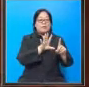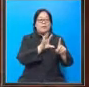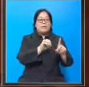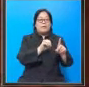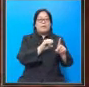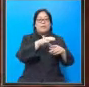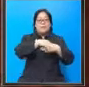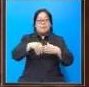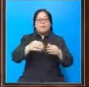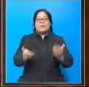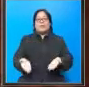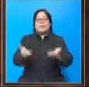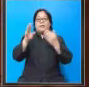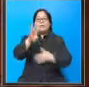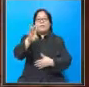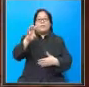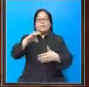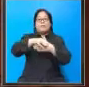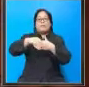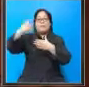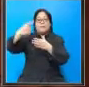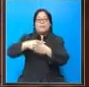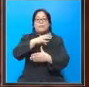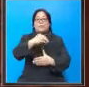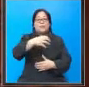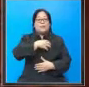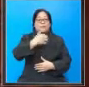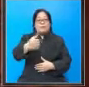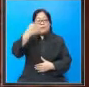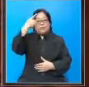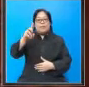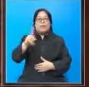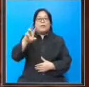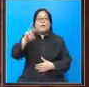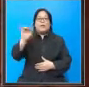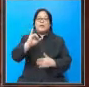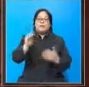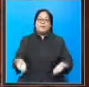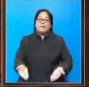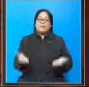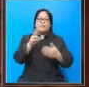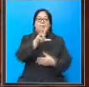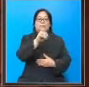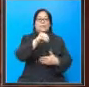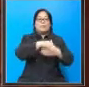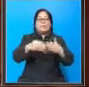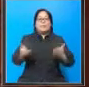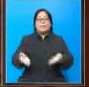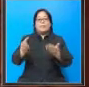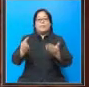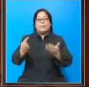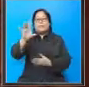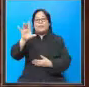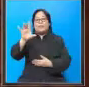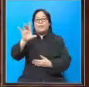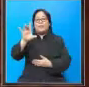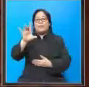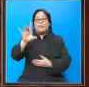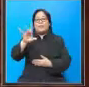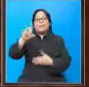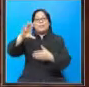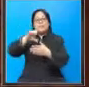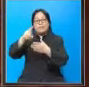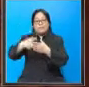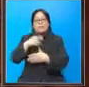150 kepada 400 Ringgit sebenarnya dan sagu hati kepada klien ke dinaikkan daripada 30 kepada 800.000